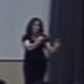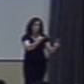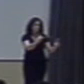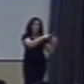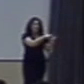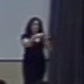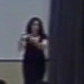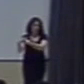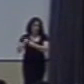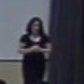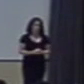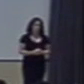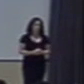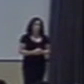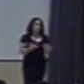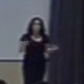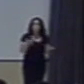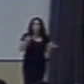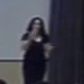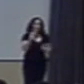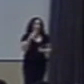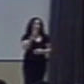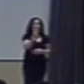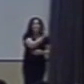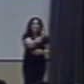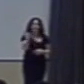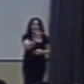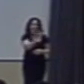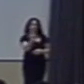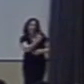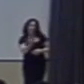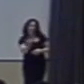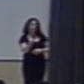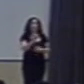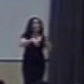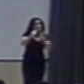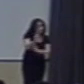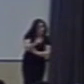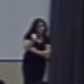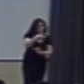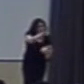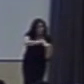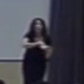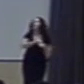un producte de la televisió, una sèrie, i després busquem informació i busquem